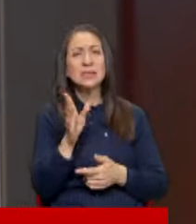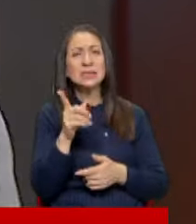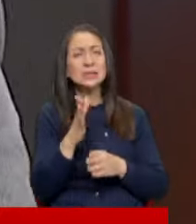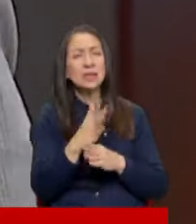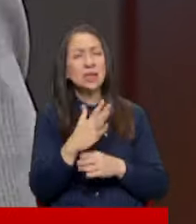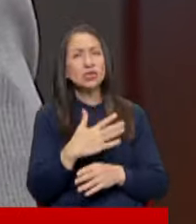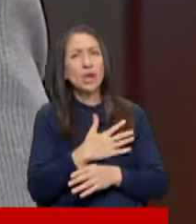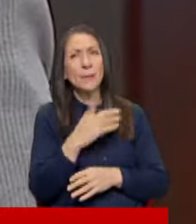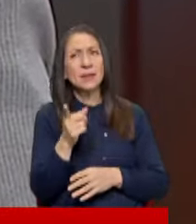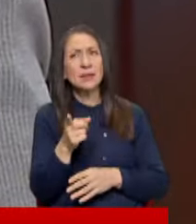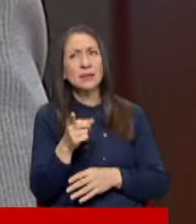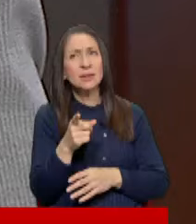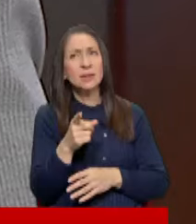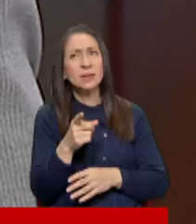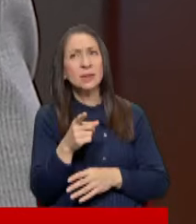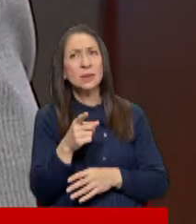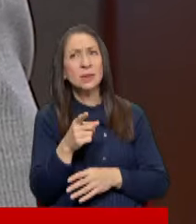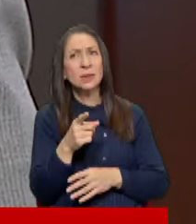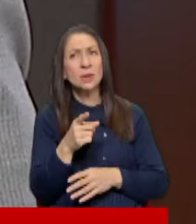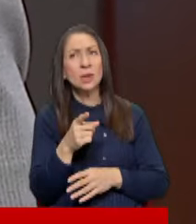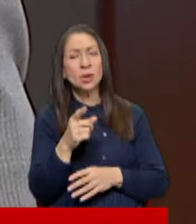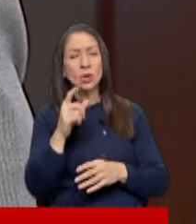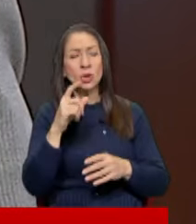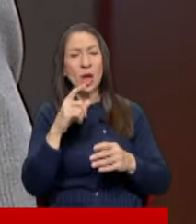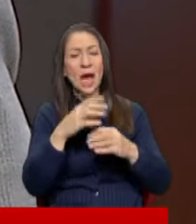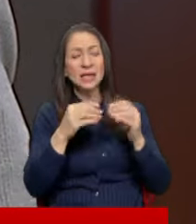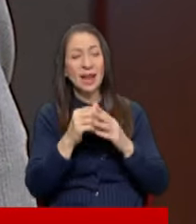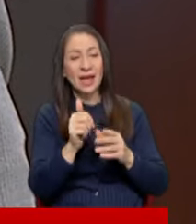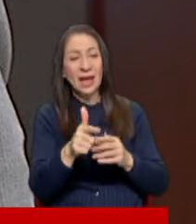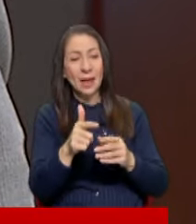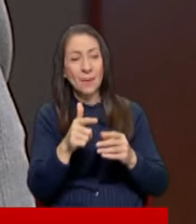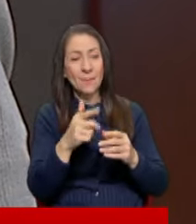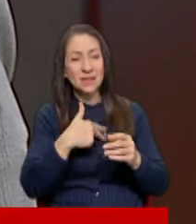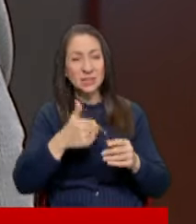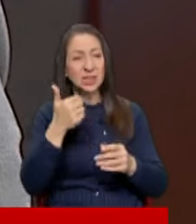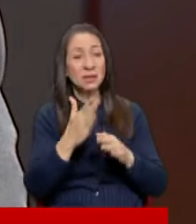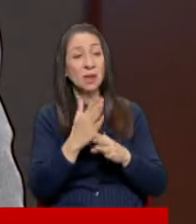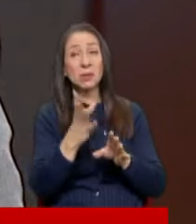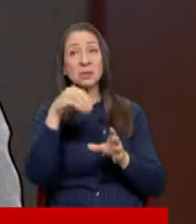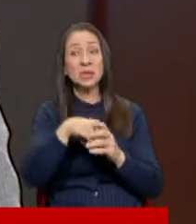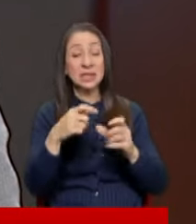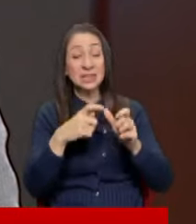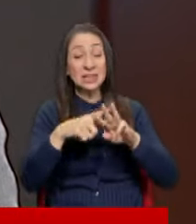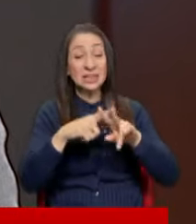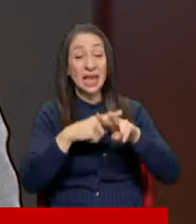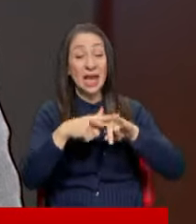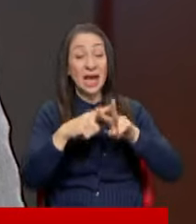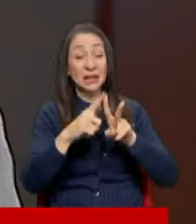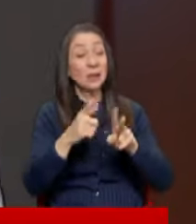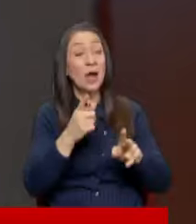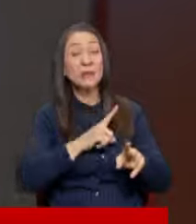etmemeliydim Çukurova Belediye Başkanlığı Parti aldınız niye Seyhan belediye başkanına adayı